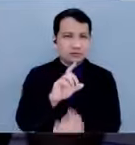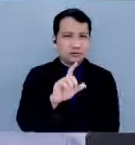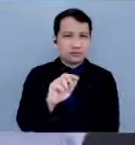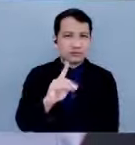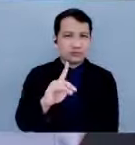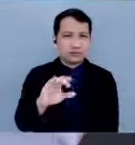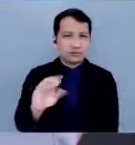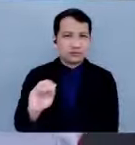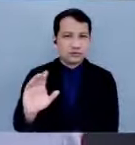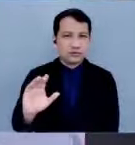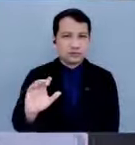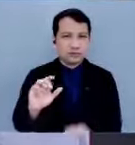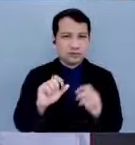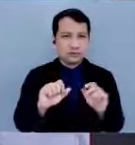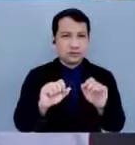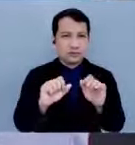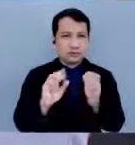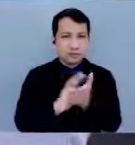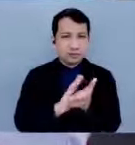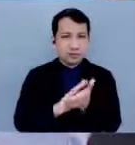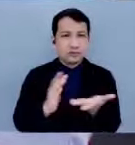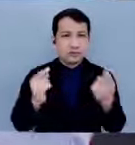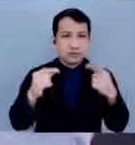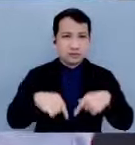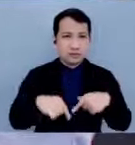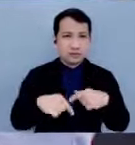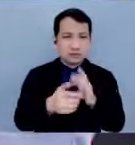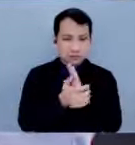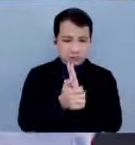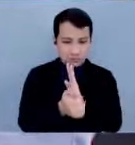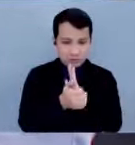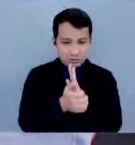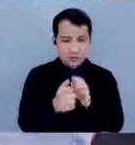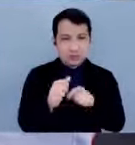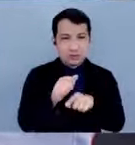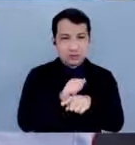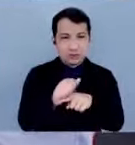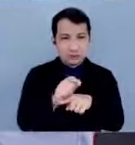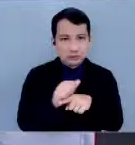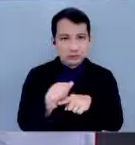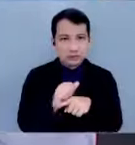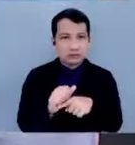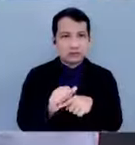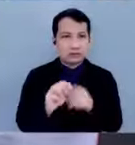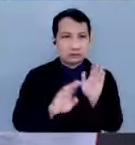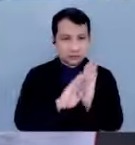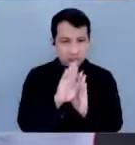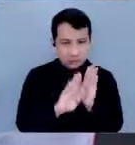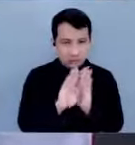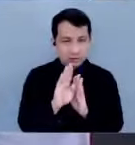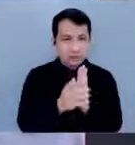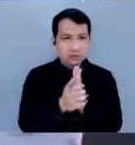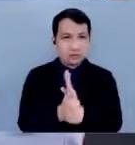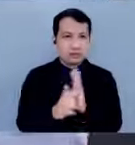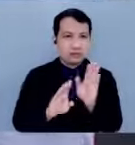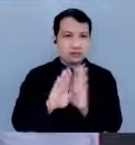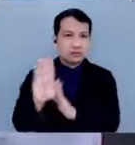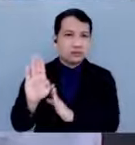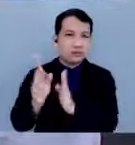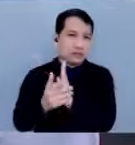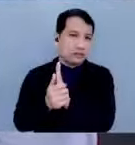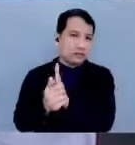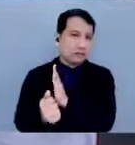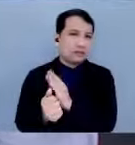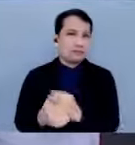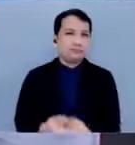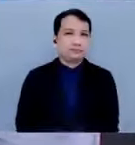Haya? Skills and Drills kasi dito tayo nag-drills ng mga skills, no? To enhance and develop their talent.